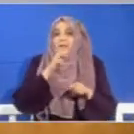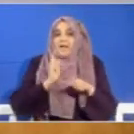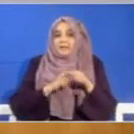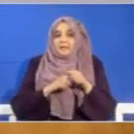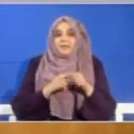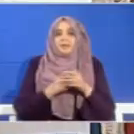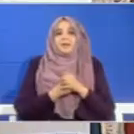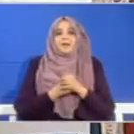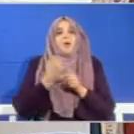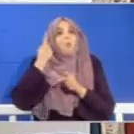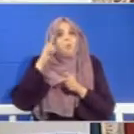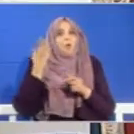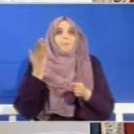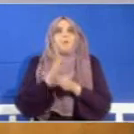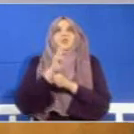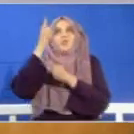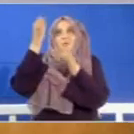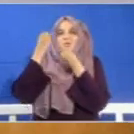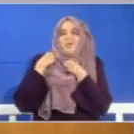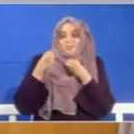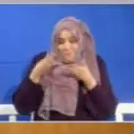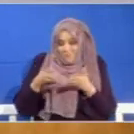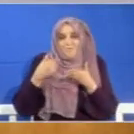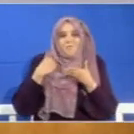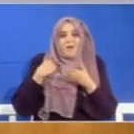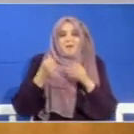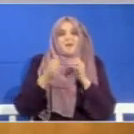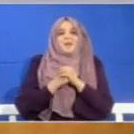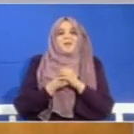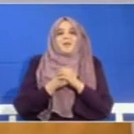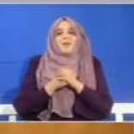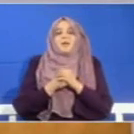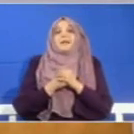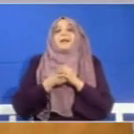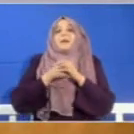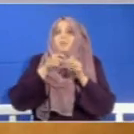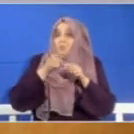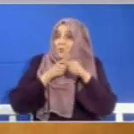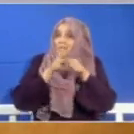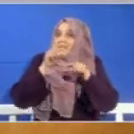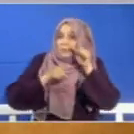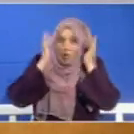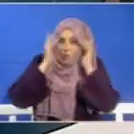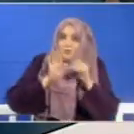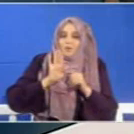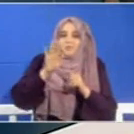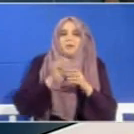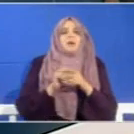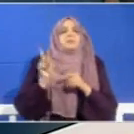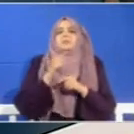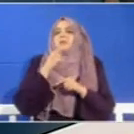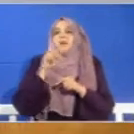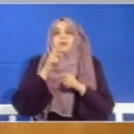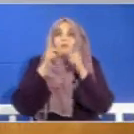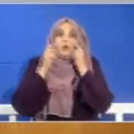ولكن إظهارا لنعمة الله تعالى وعملا بالعرف السائد عند الناس، فهذا ليس داخل في الوعيد